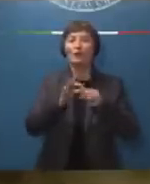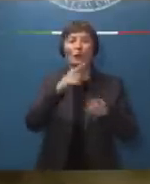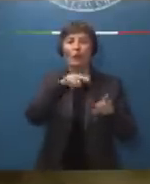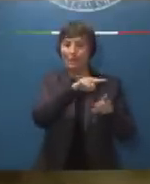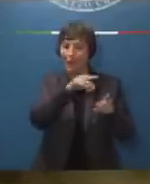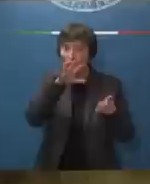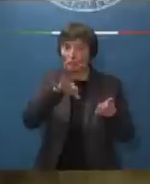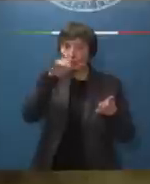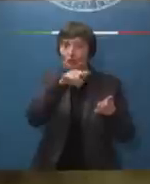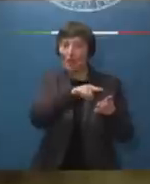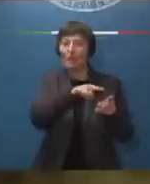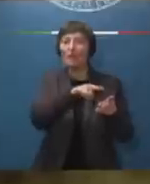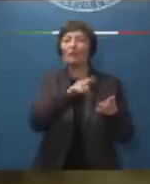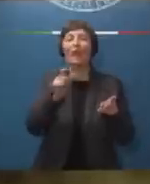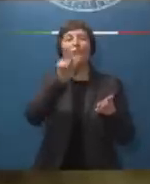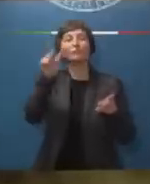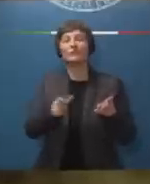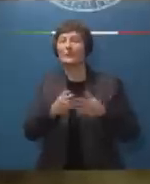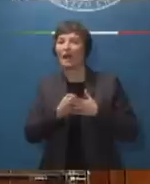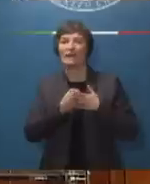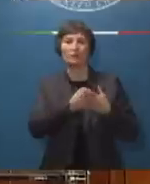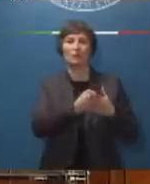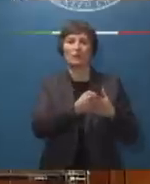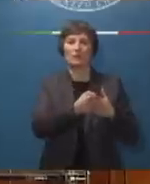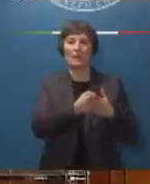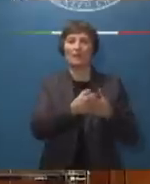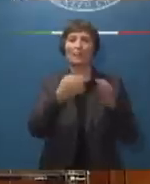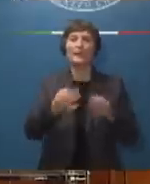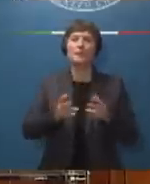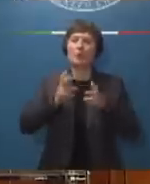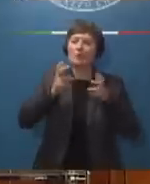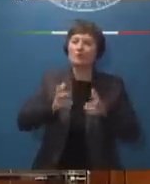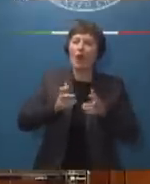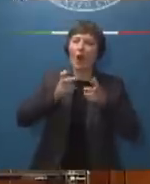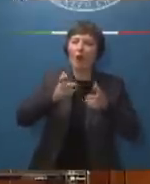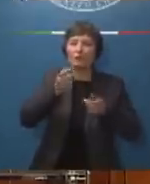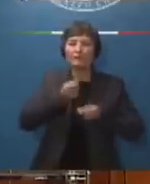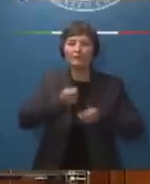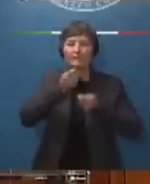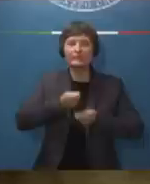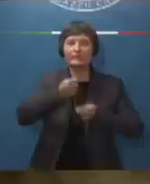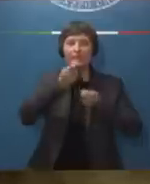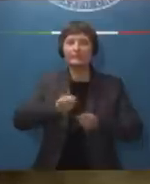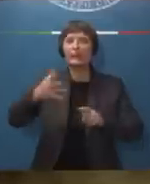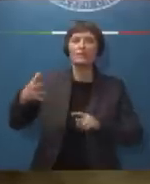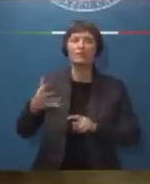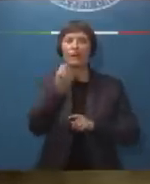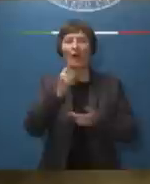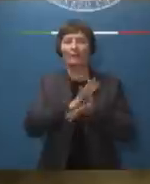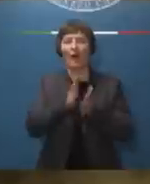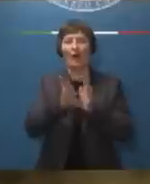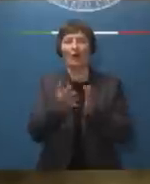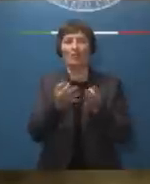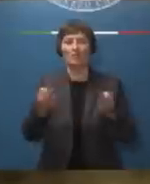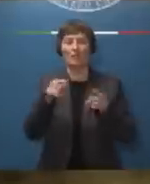l'Italia continuerà a contribuire a ogni sforzo che possa condurre verso questa direzione continueremo in accordo con i